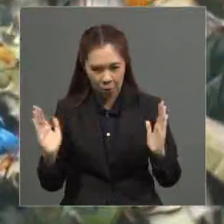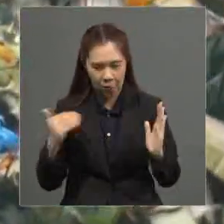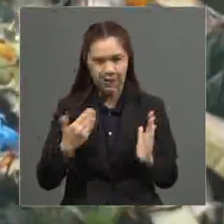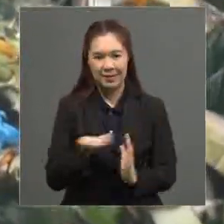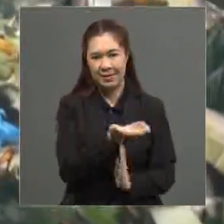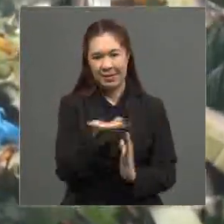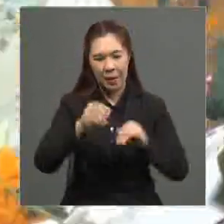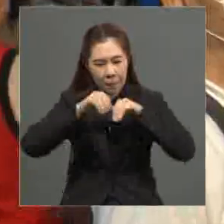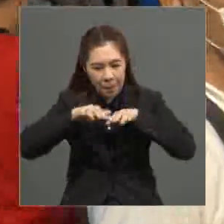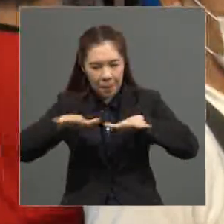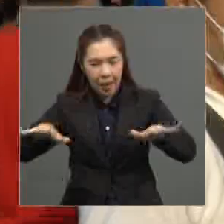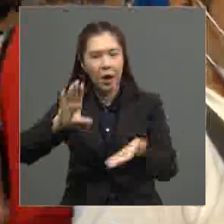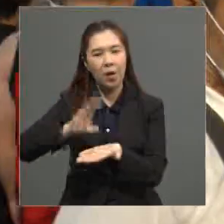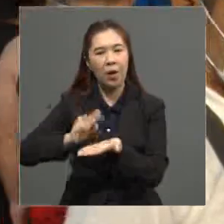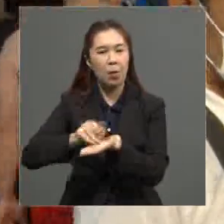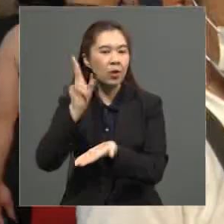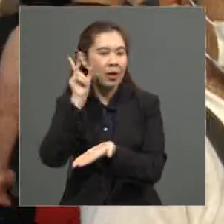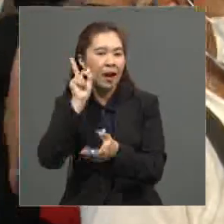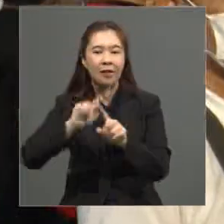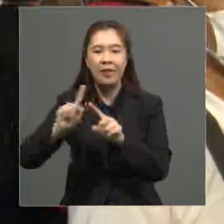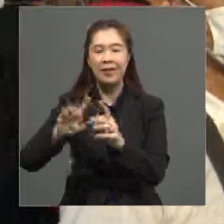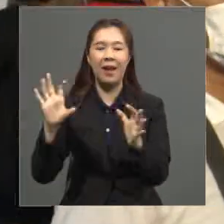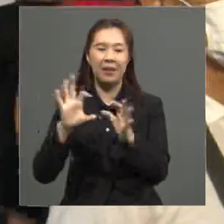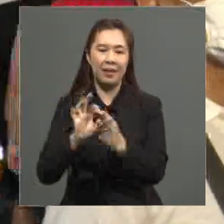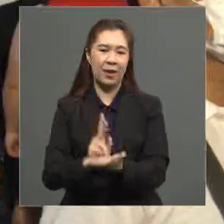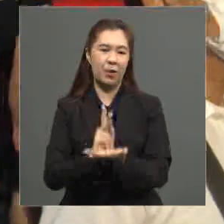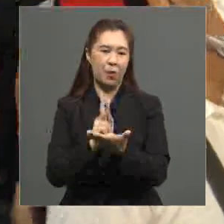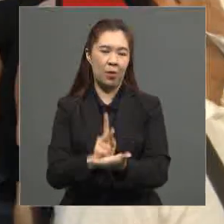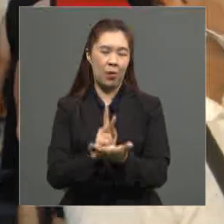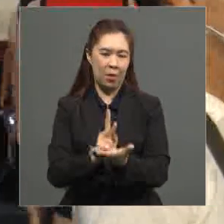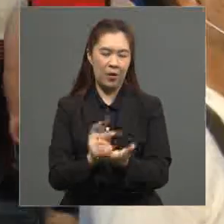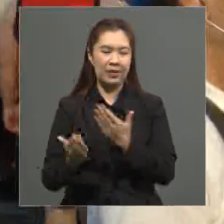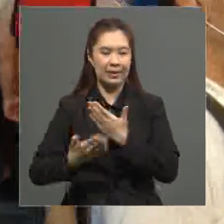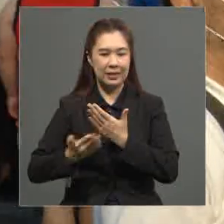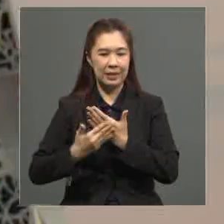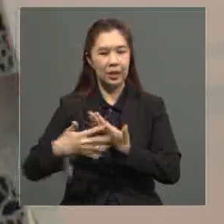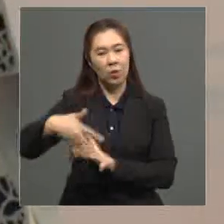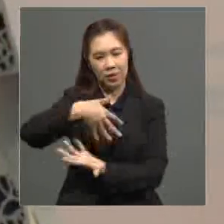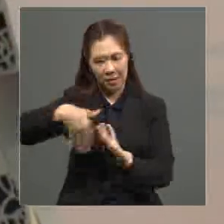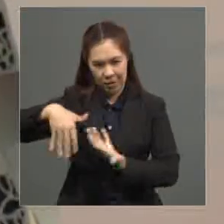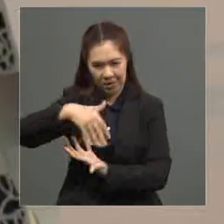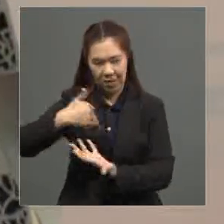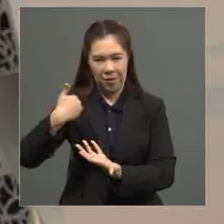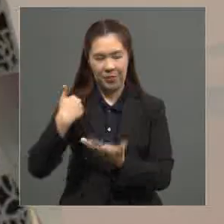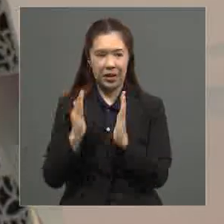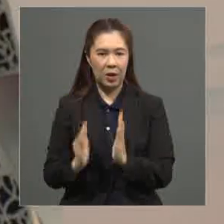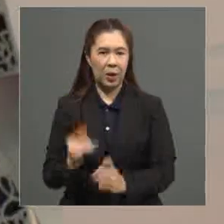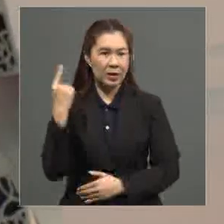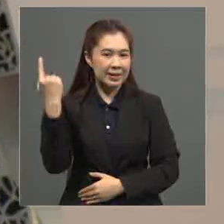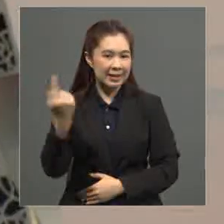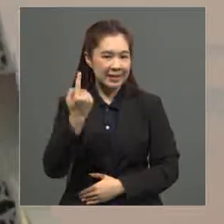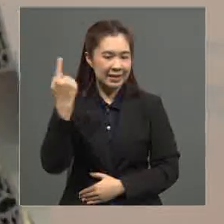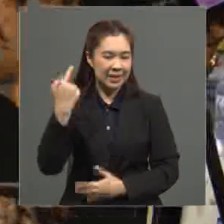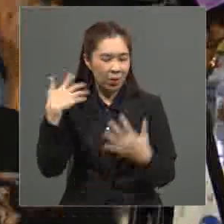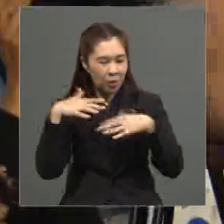กันเผยแพร่ข้อมูลข่าวสารเกี่ยวกับประเพณีลอยกระทงที่เป็นมิตรต่อสิ่งแวดล้อมรวมถึงนักท่องเที่ยวอ่ะที่เดินทางไปร่วม